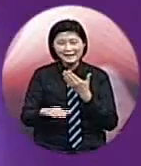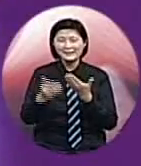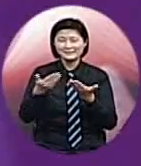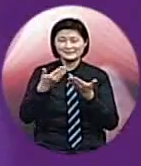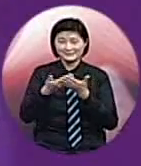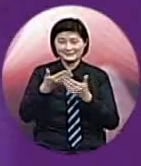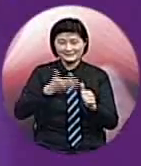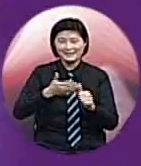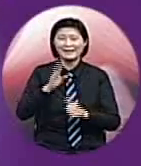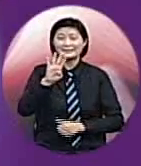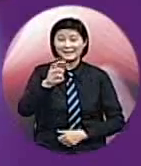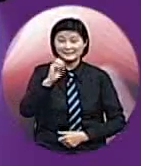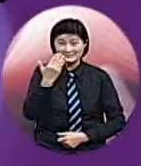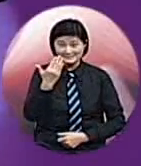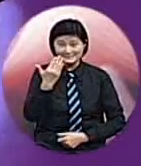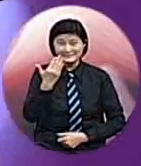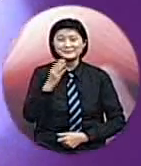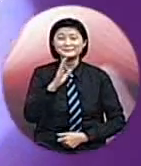그럼 예. 49세.